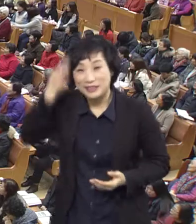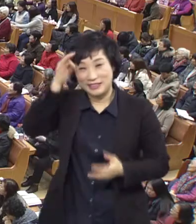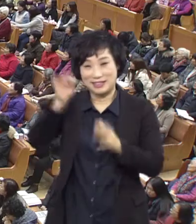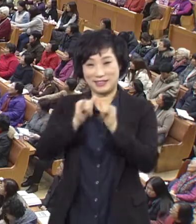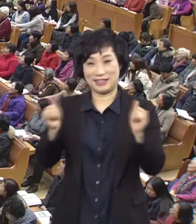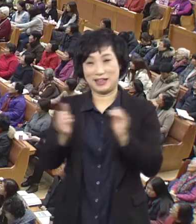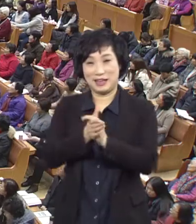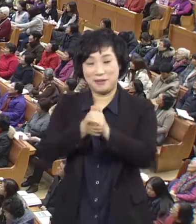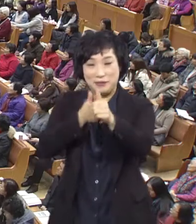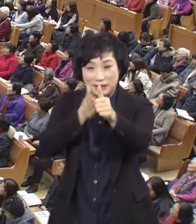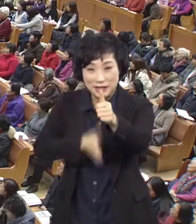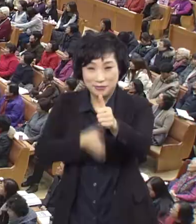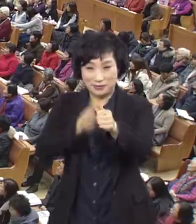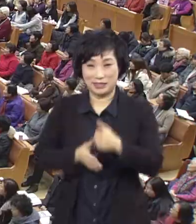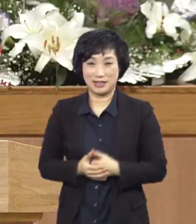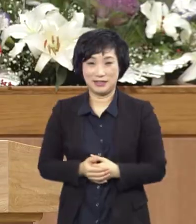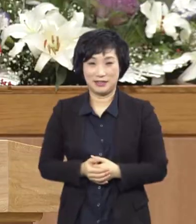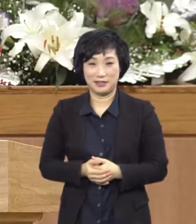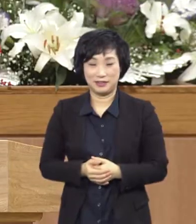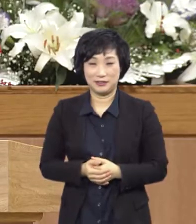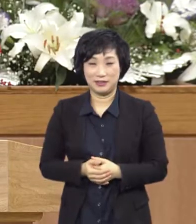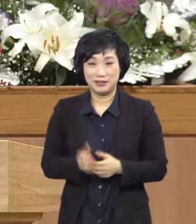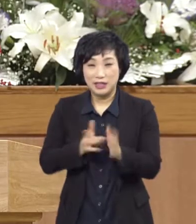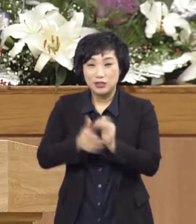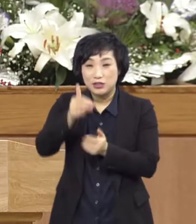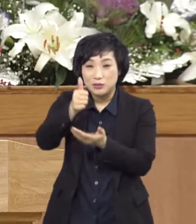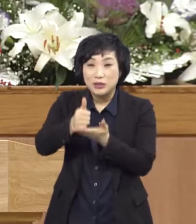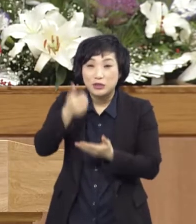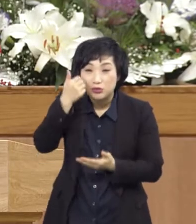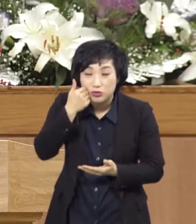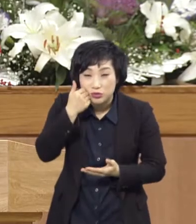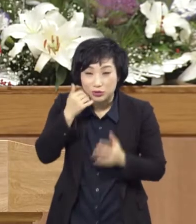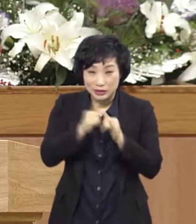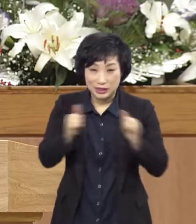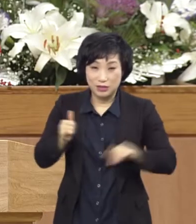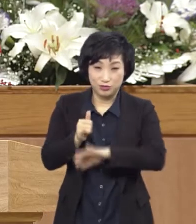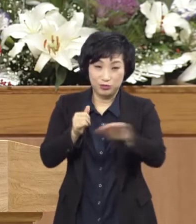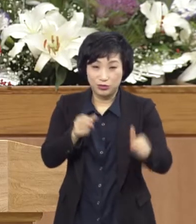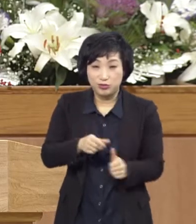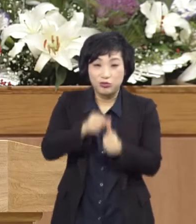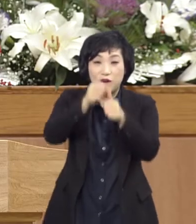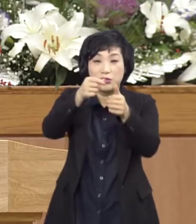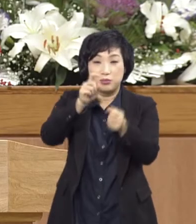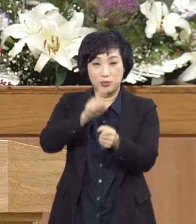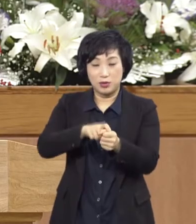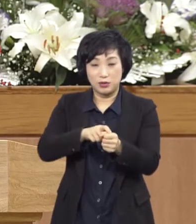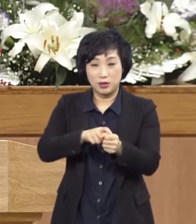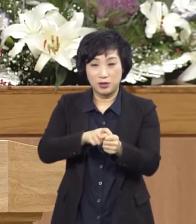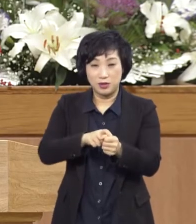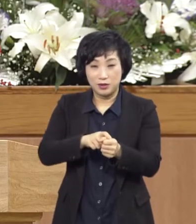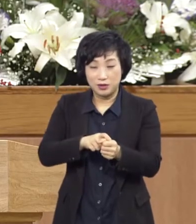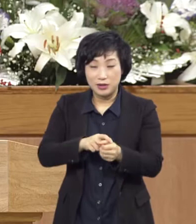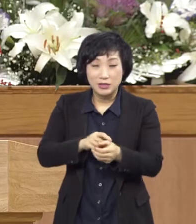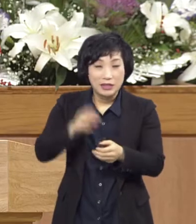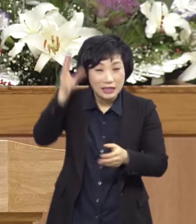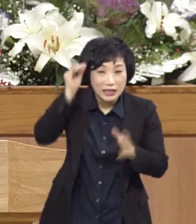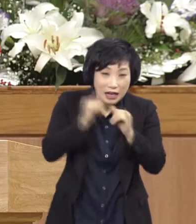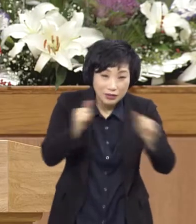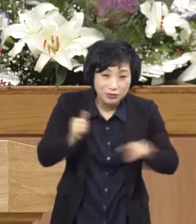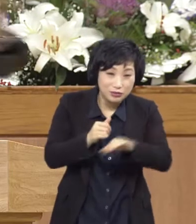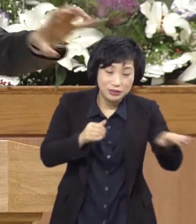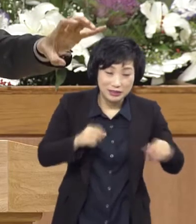아멘합시다. 그래서 예수는 인간을 구원하기 위해서 미련한 인간들이